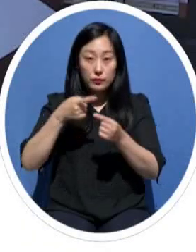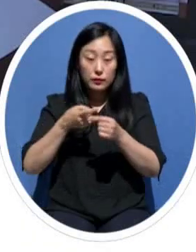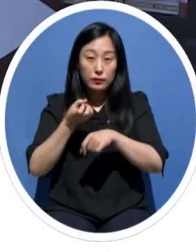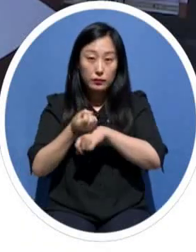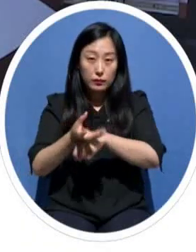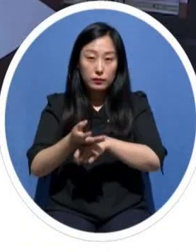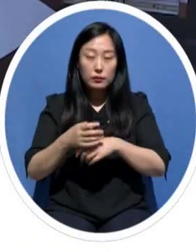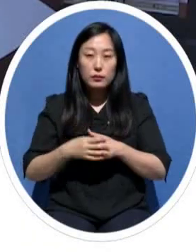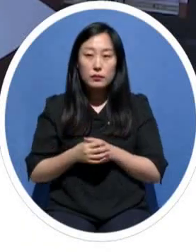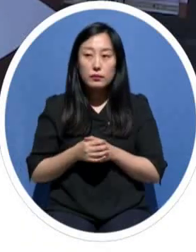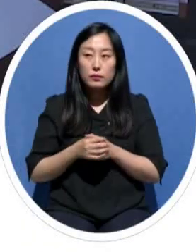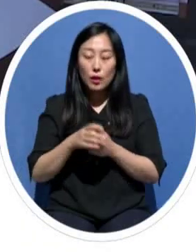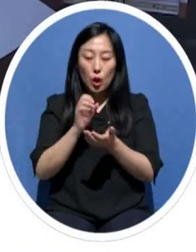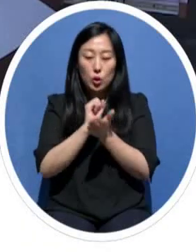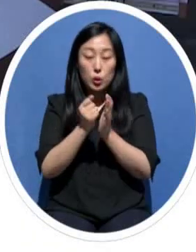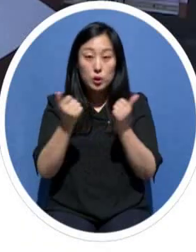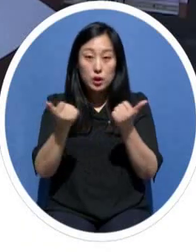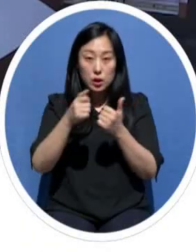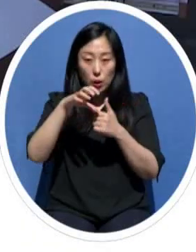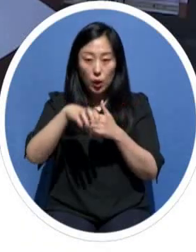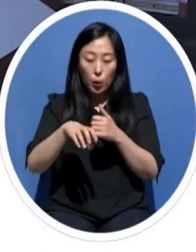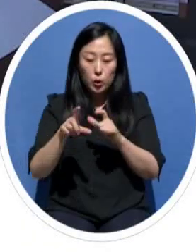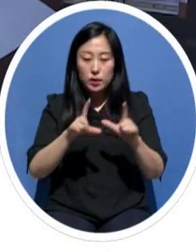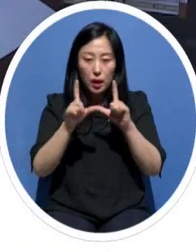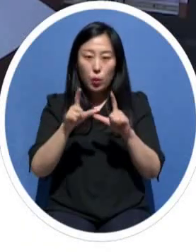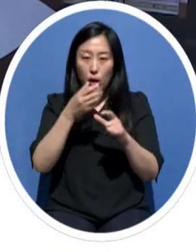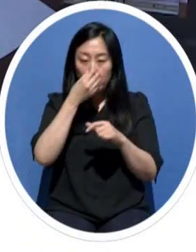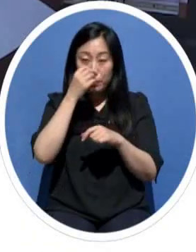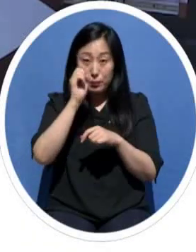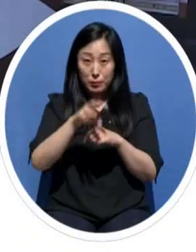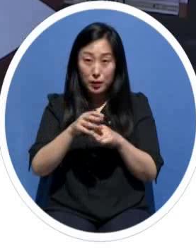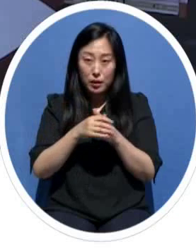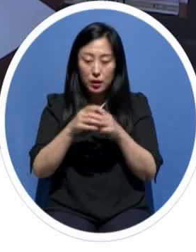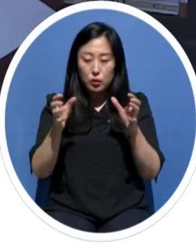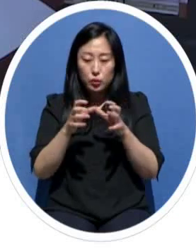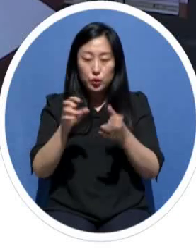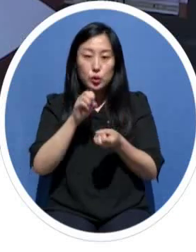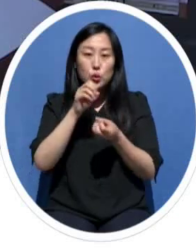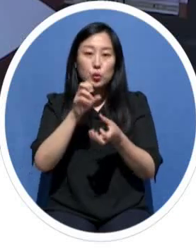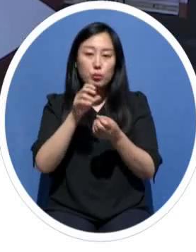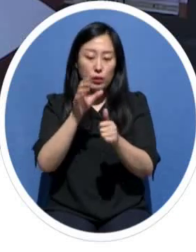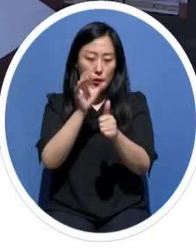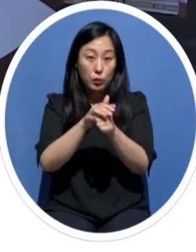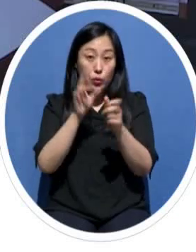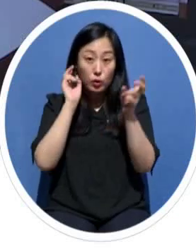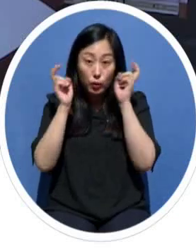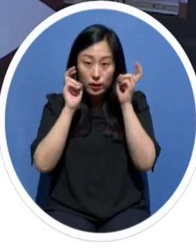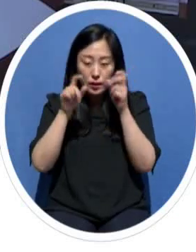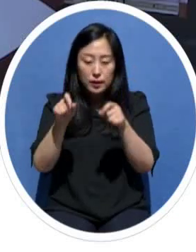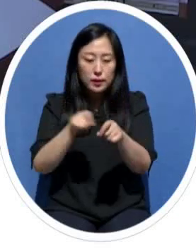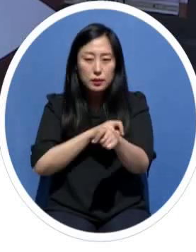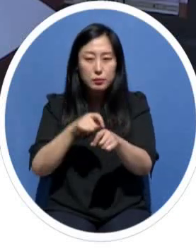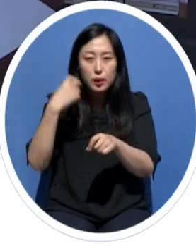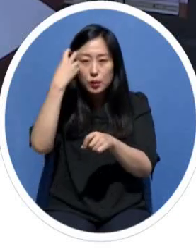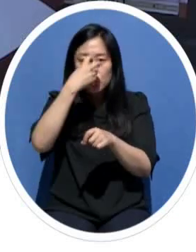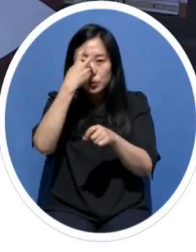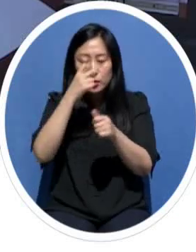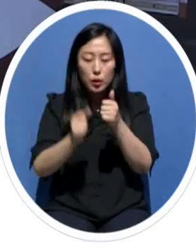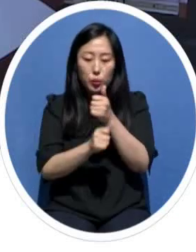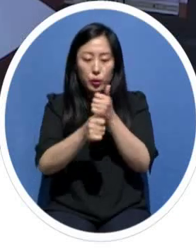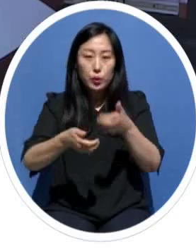첫 소식입니다. 연제구의회가 생활 폐기물 수집 운반 대행 업체에 대한 행정사무조사 특별위원회를